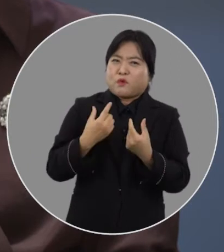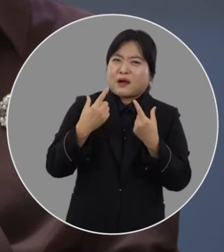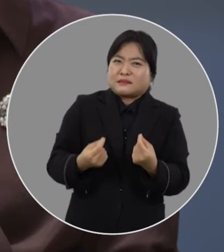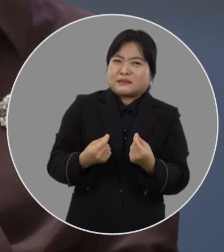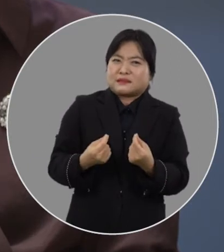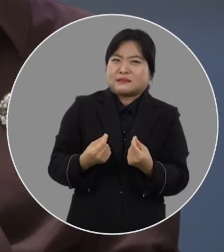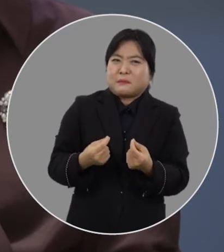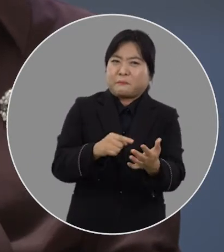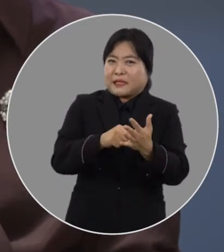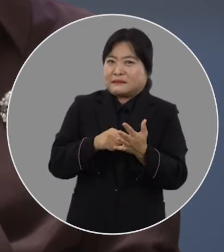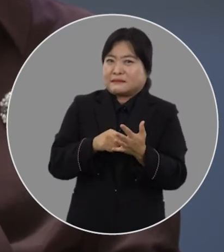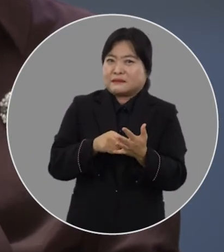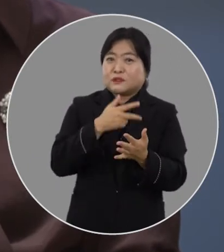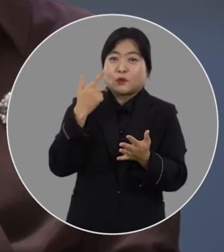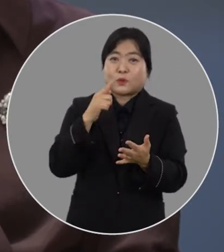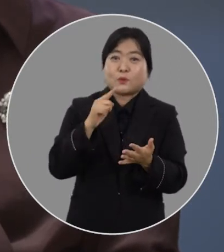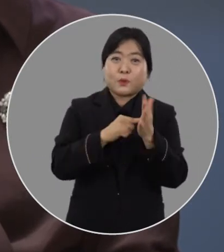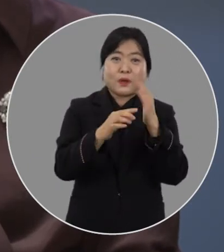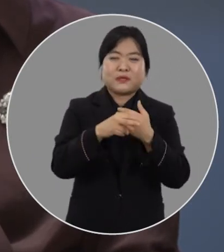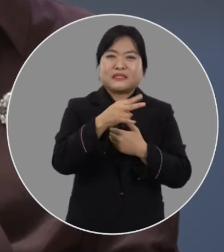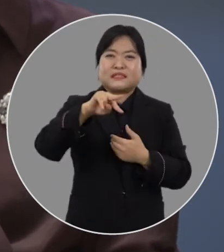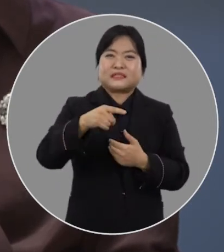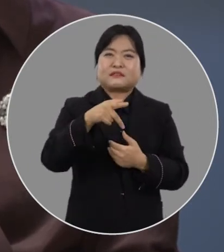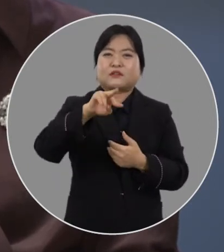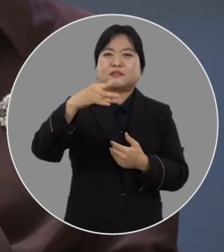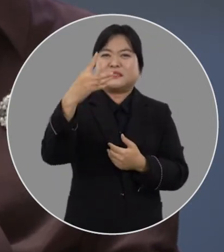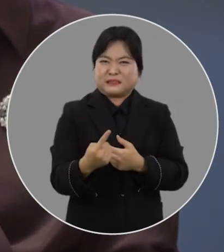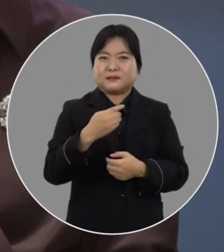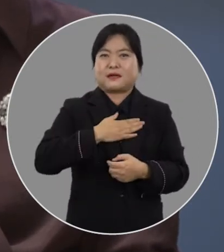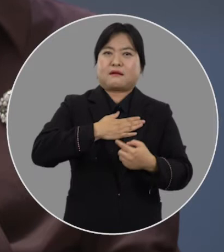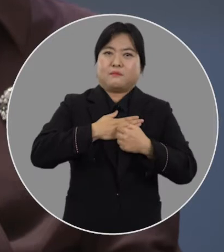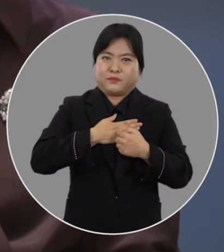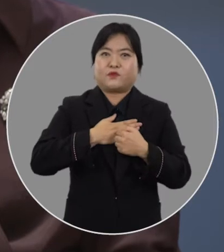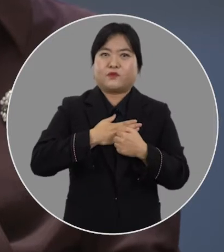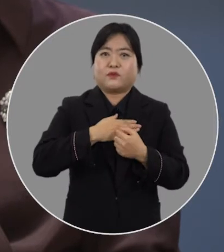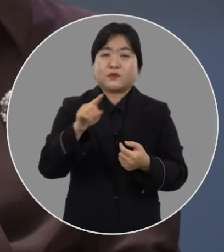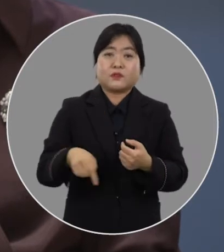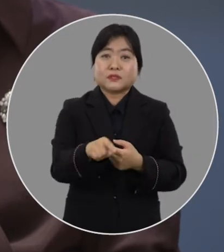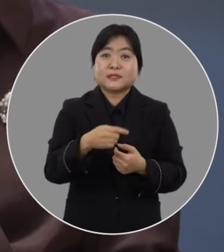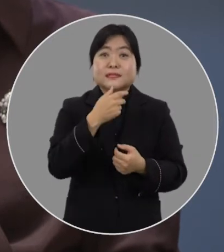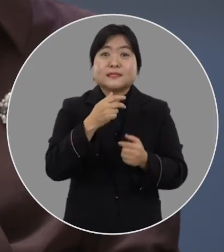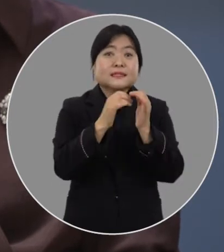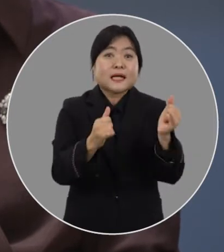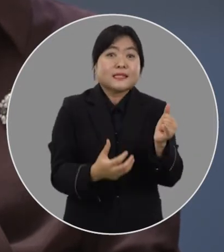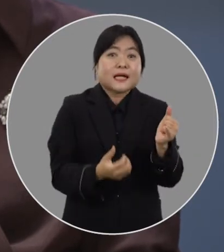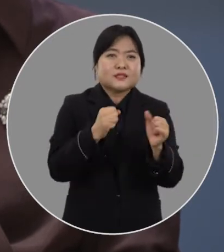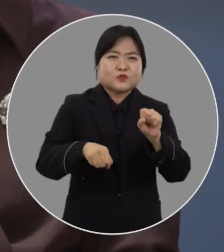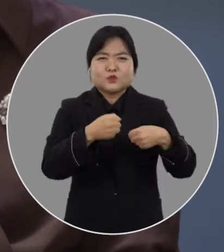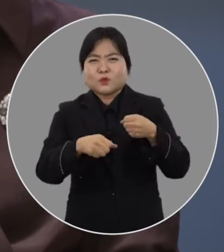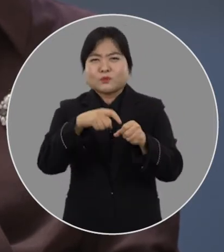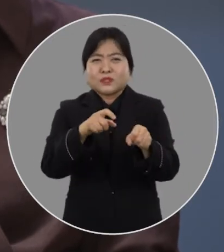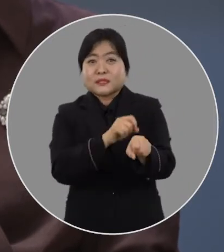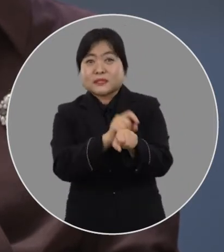직관적 반응으로서 영어로 표현하면 disgust라는 감정입니다. 이것은 인간이 가진